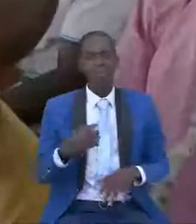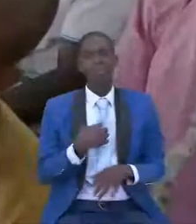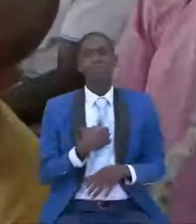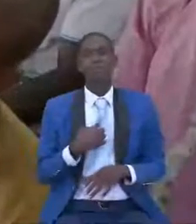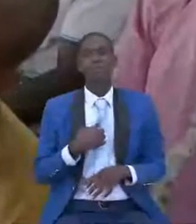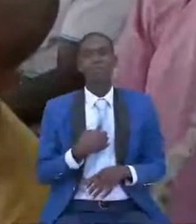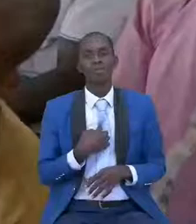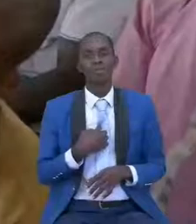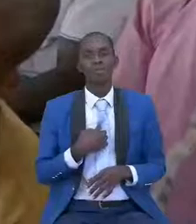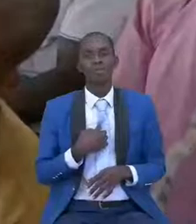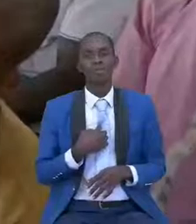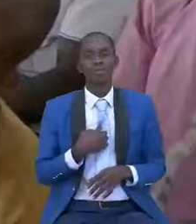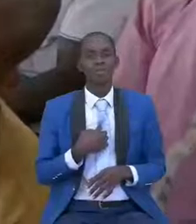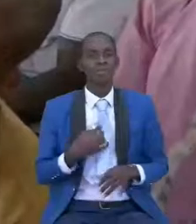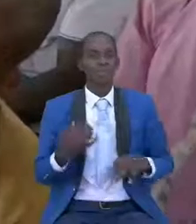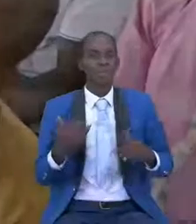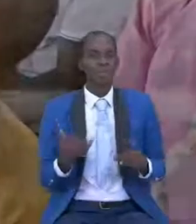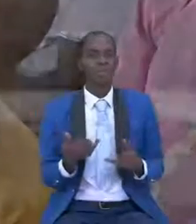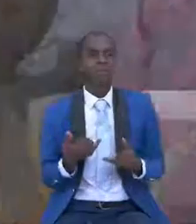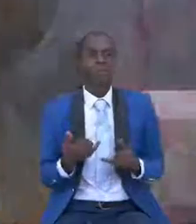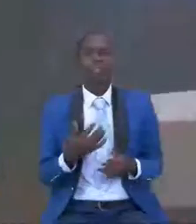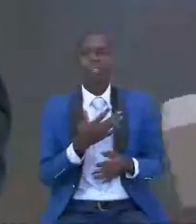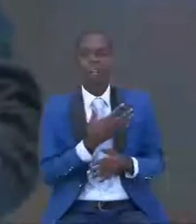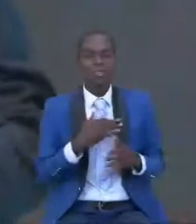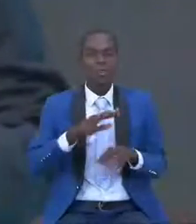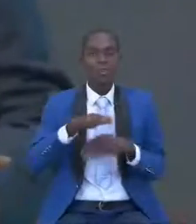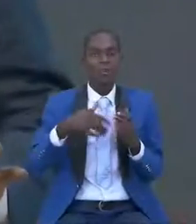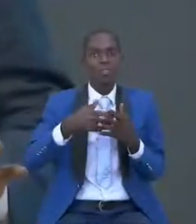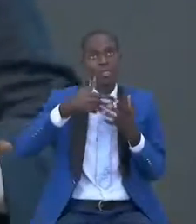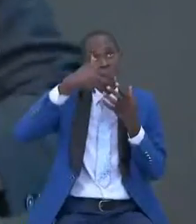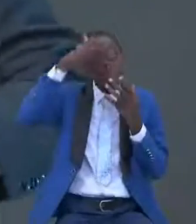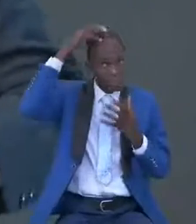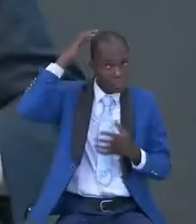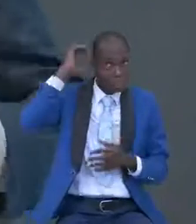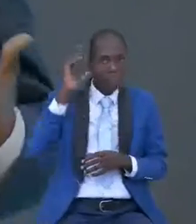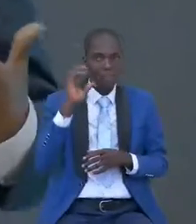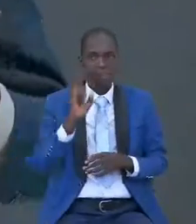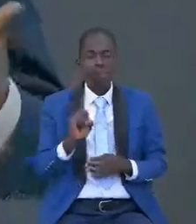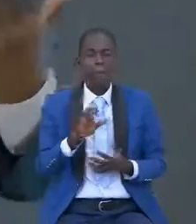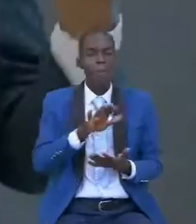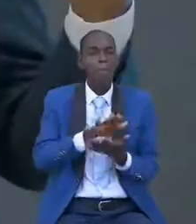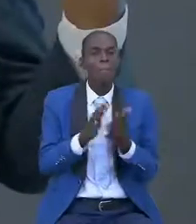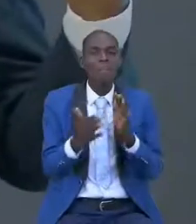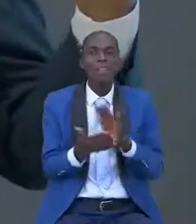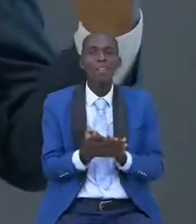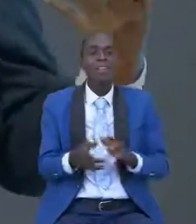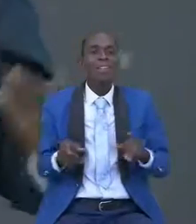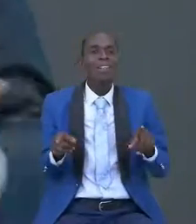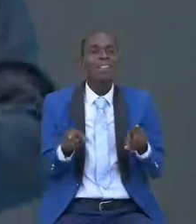Alors, ils l'ont jeté là-bas. Et ces lions sont devenus